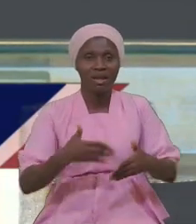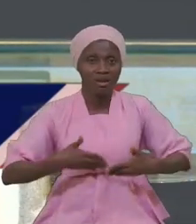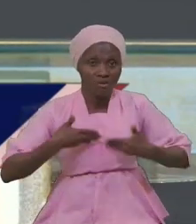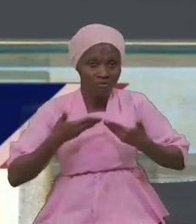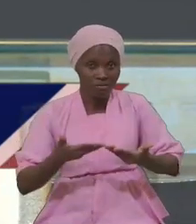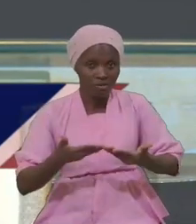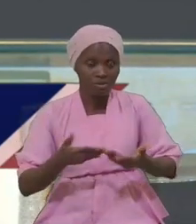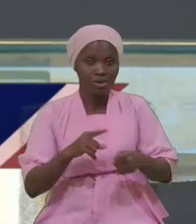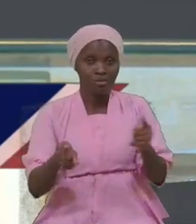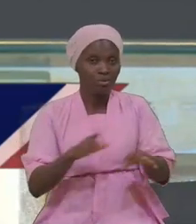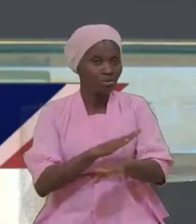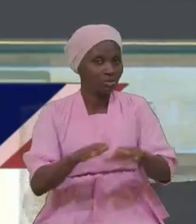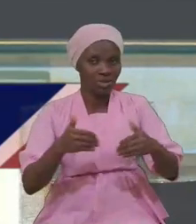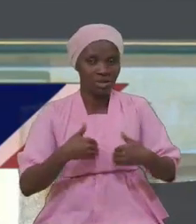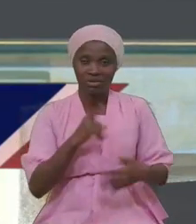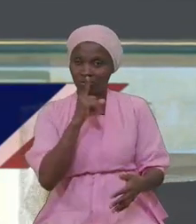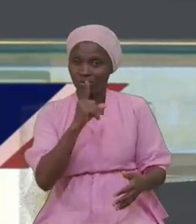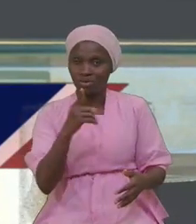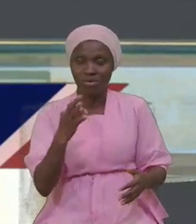Ils n'ont pas la réalité de la vie.